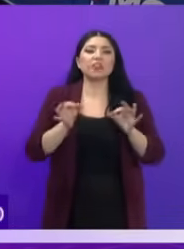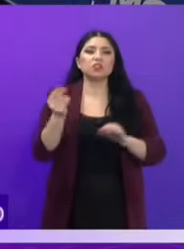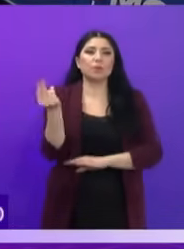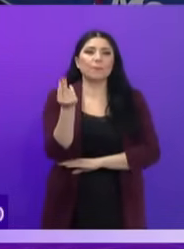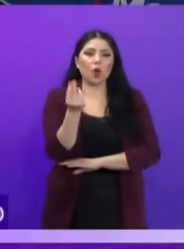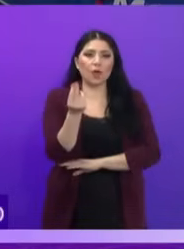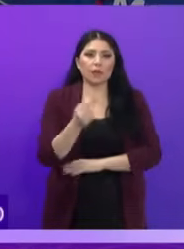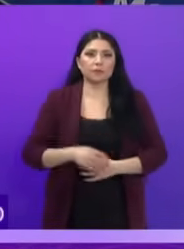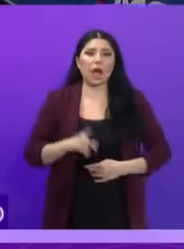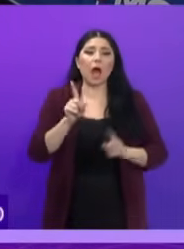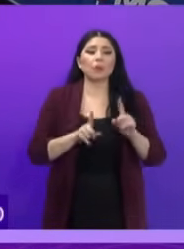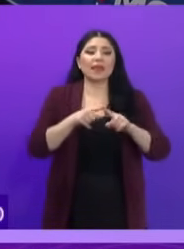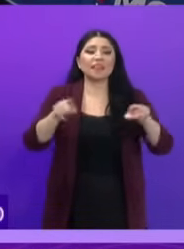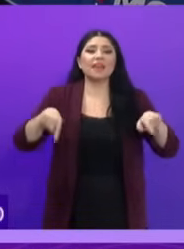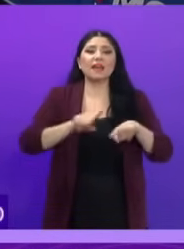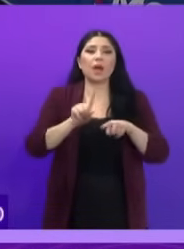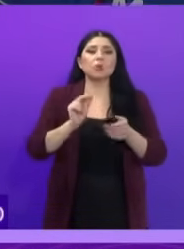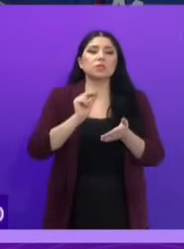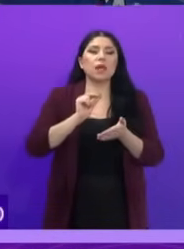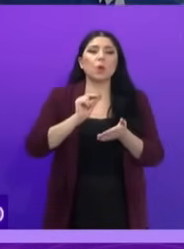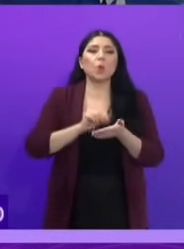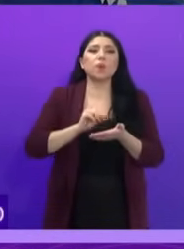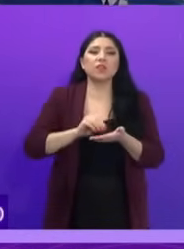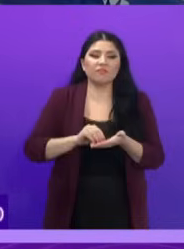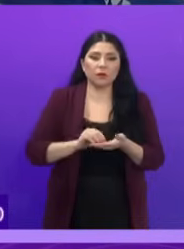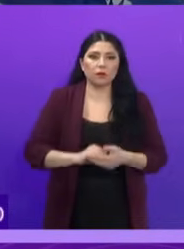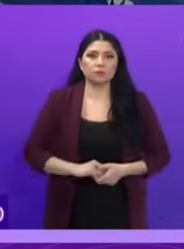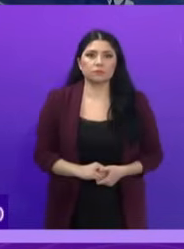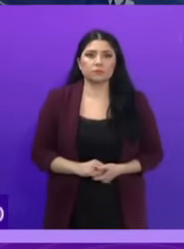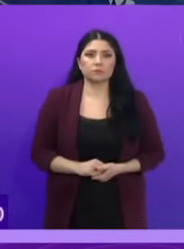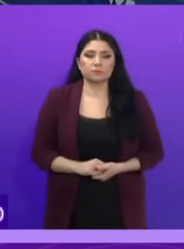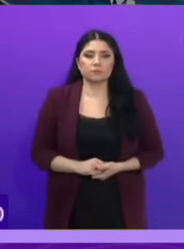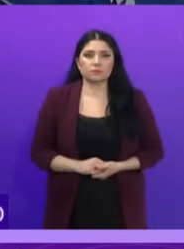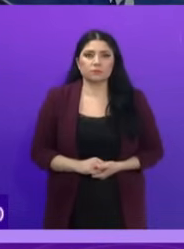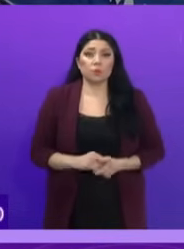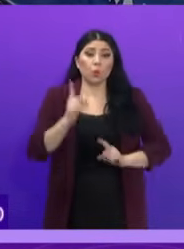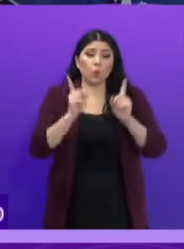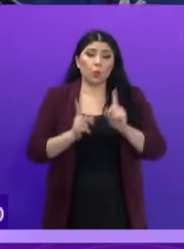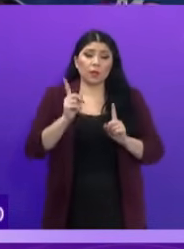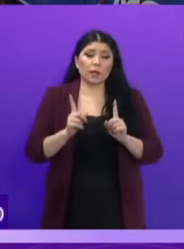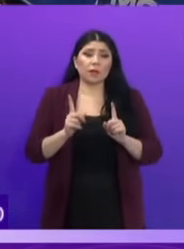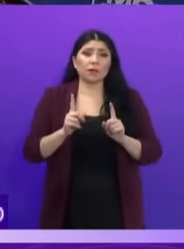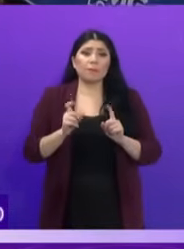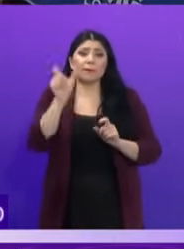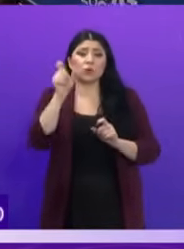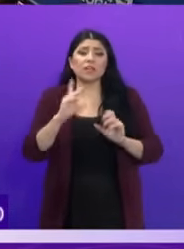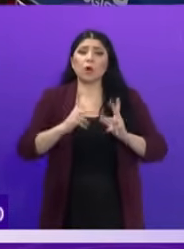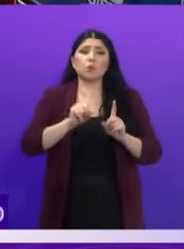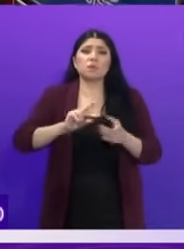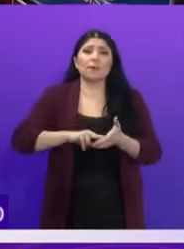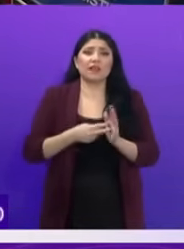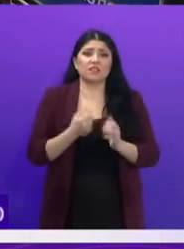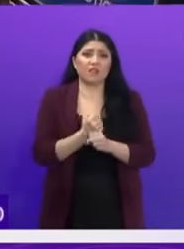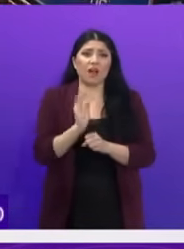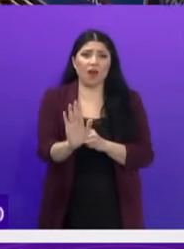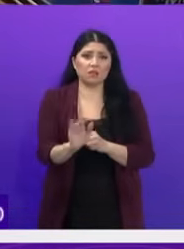a terenului necultivat, acea pârloagă, acele elemente neproductive pentru care unii fermieri nu sunt pregătiți. Vorbim